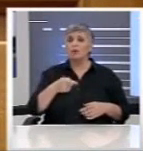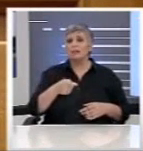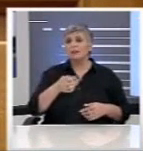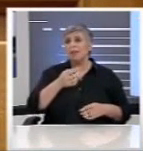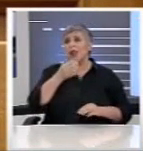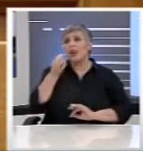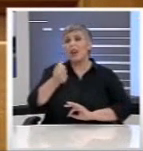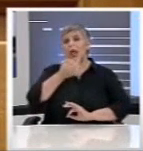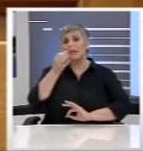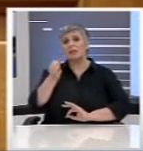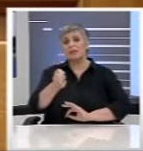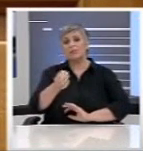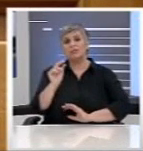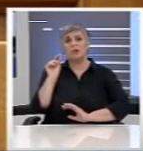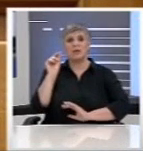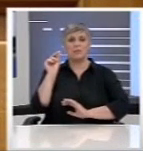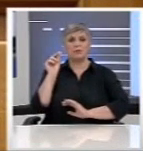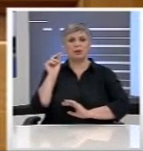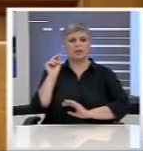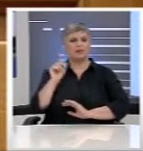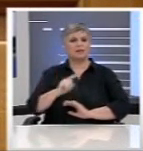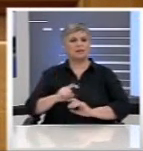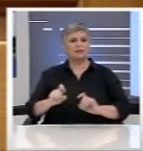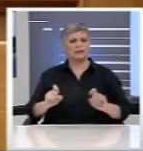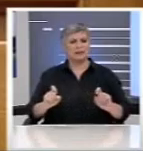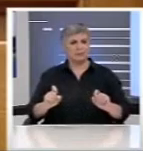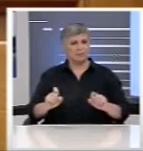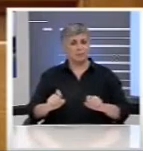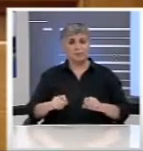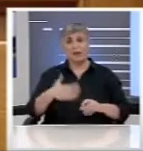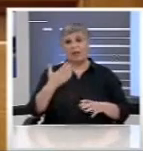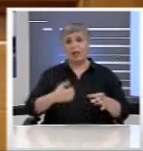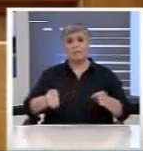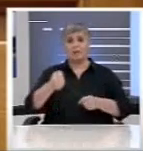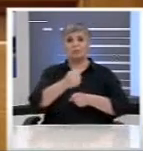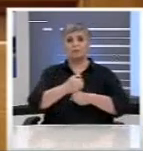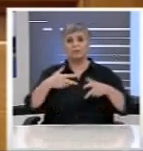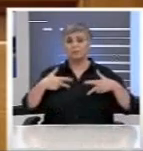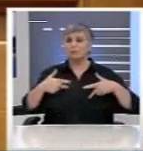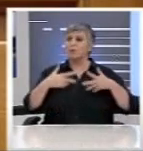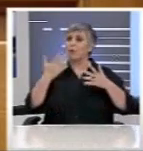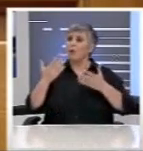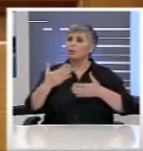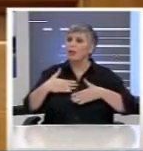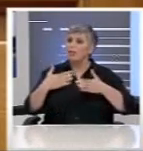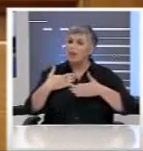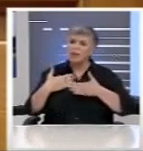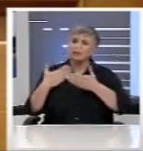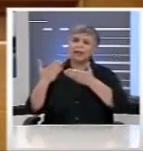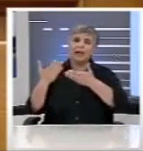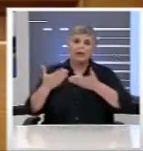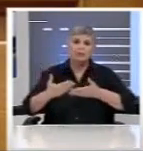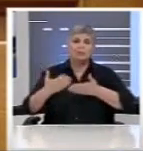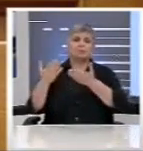και τώρα, ότι αν κυβερνάτε θα τους κάνετε όλα τα χατήρια και θα προσχωρήσετε στις πιο